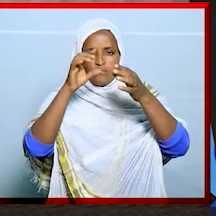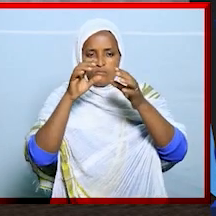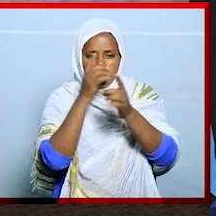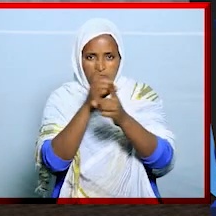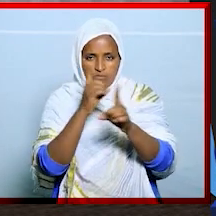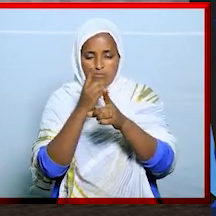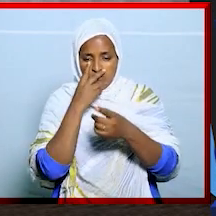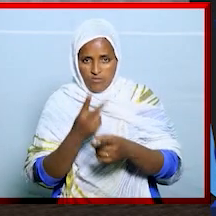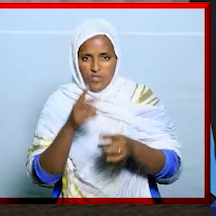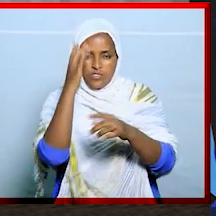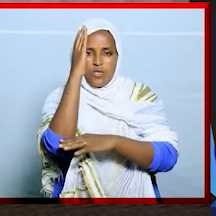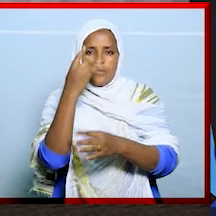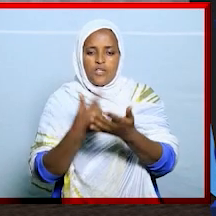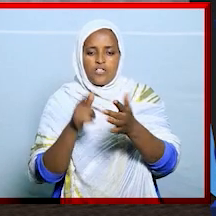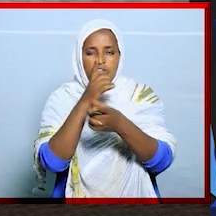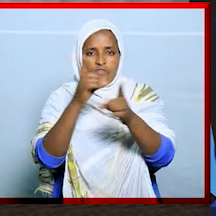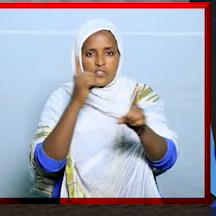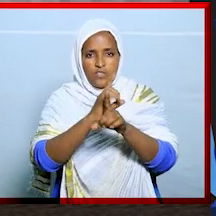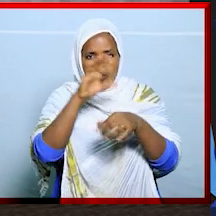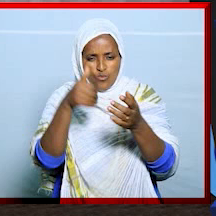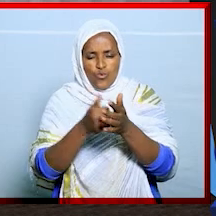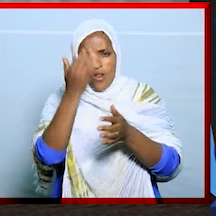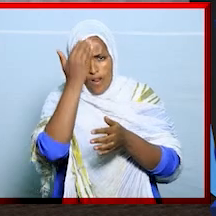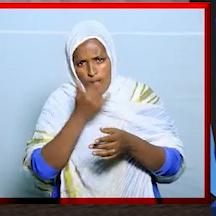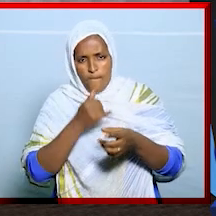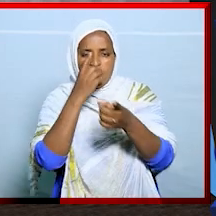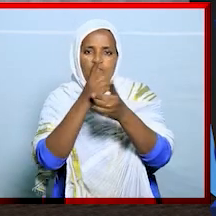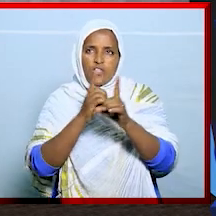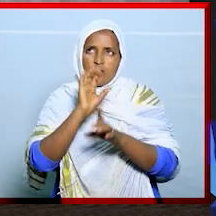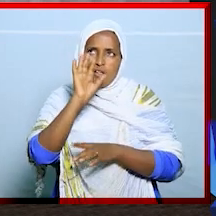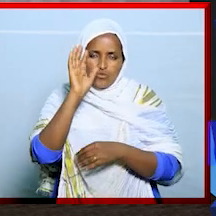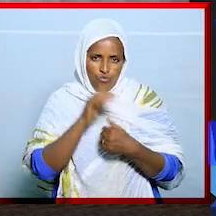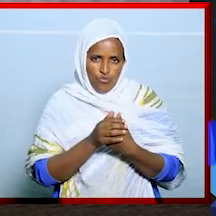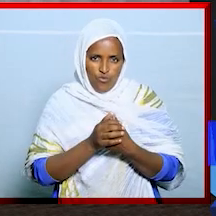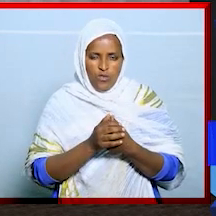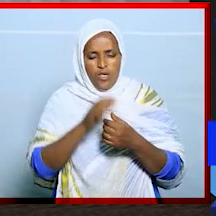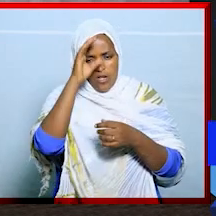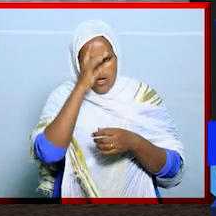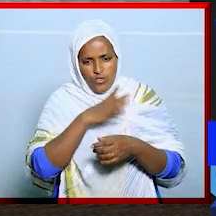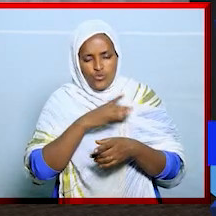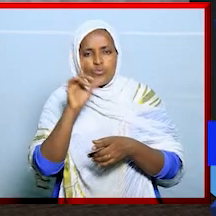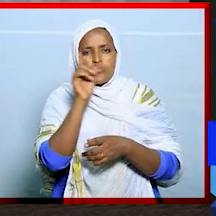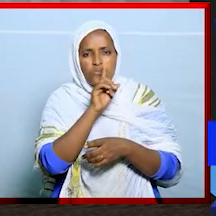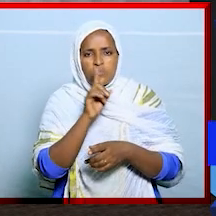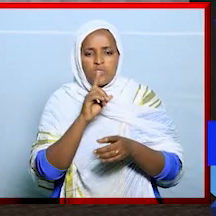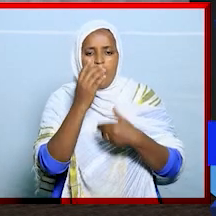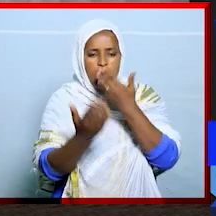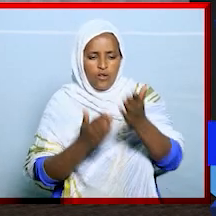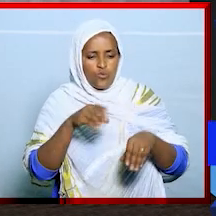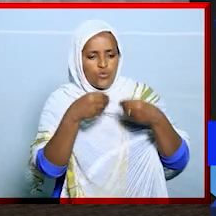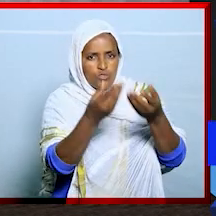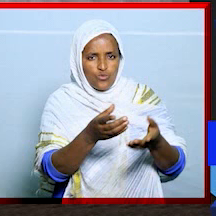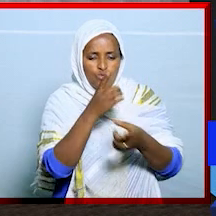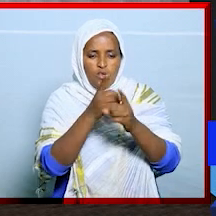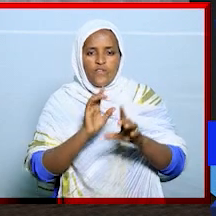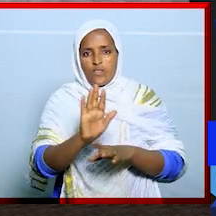የከዋክብትን መፈጠርና እግዚአብሔር እነዚህን ፍጥረታት ለምን እንደፈጠራቸው ለሰው ምን